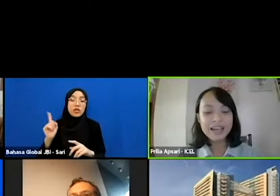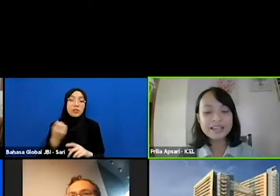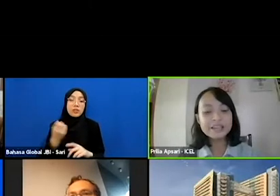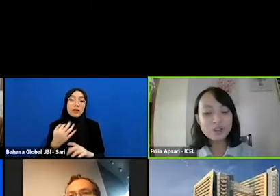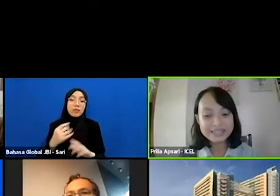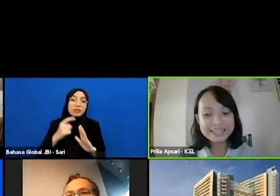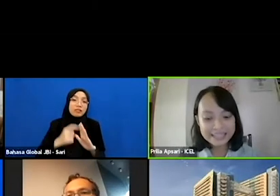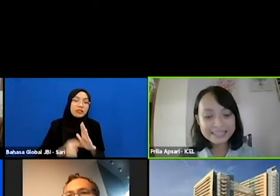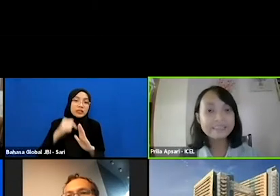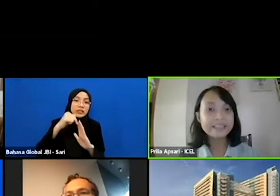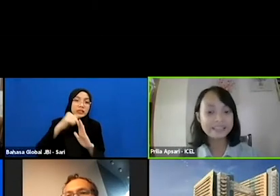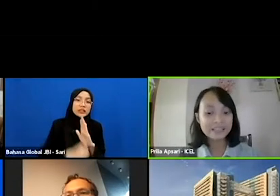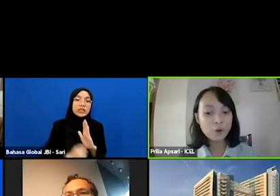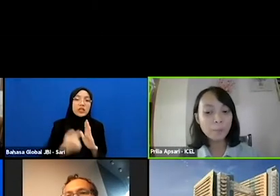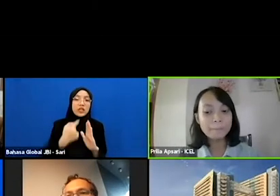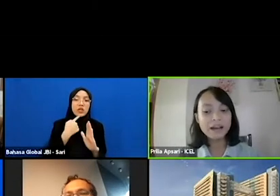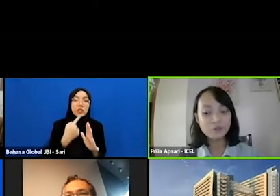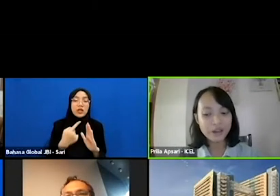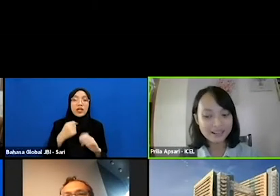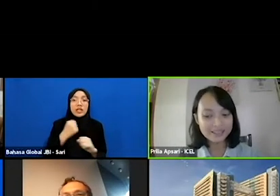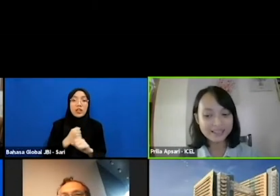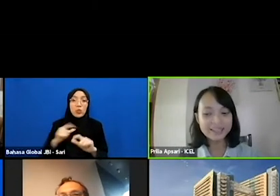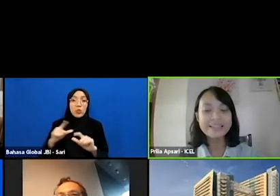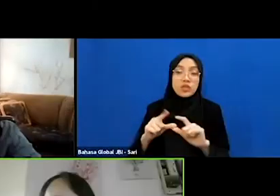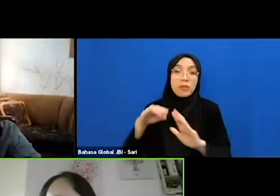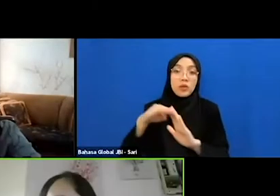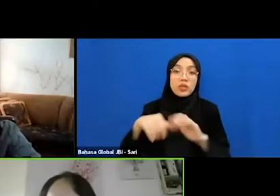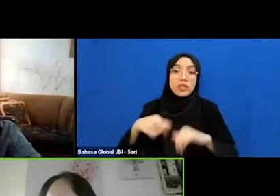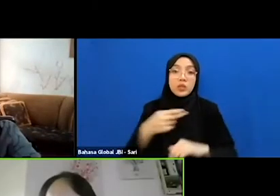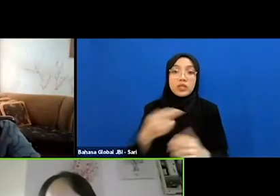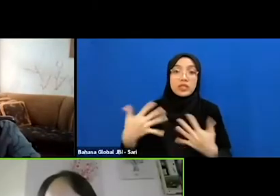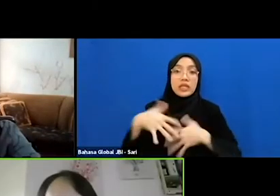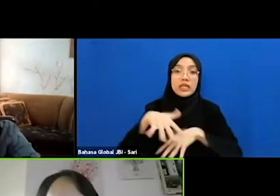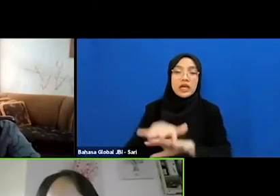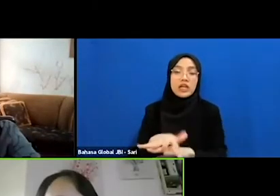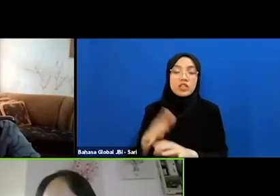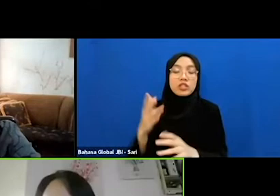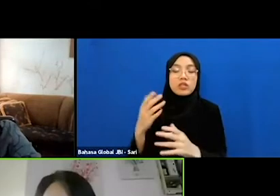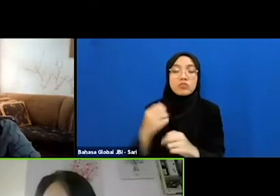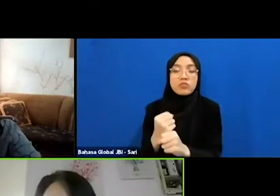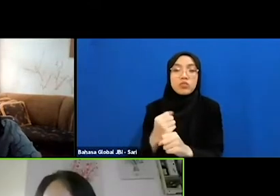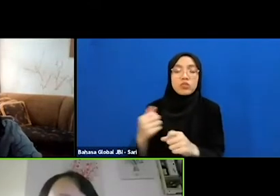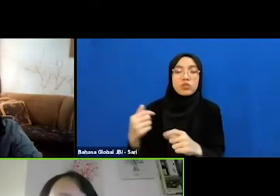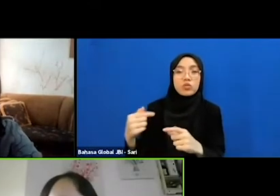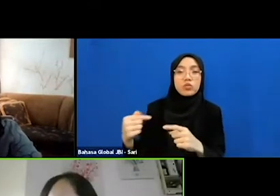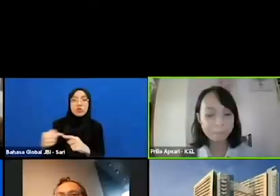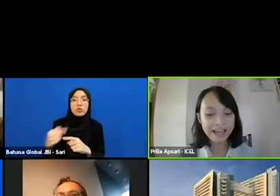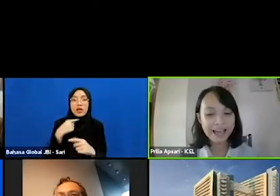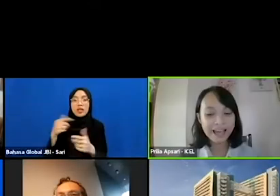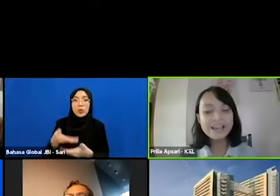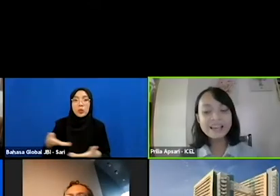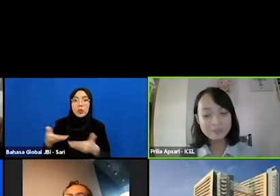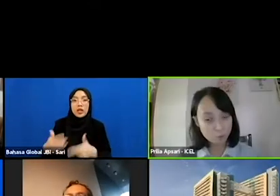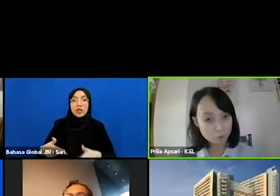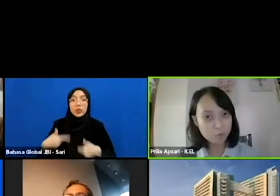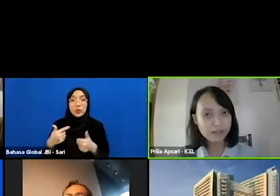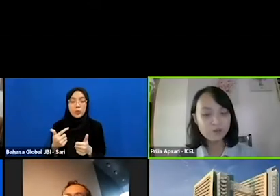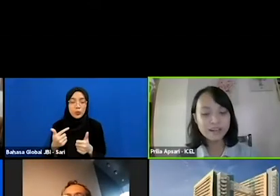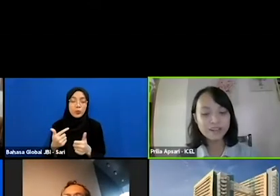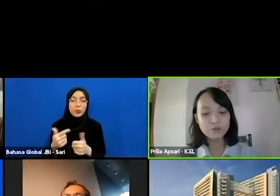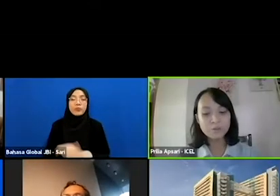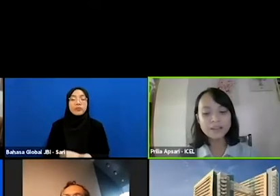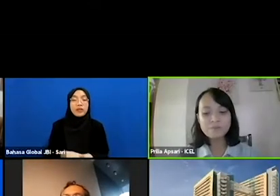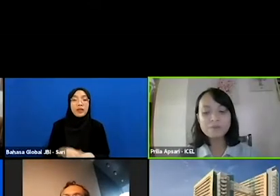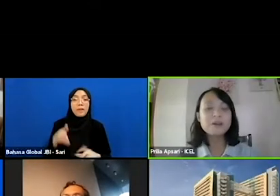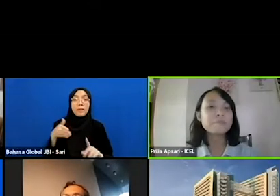dan di Indonesia sendiri saat ini norma pengaturannya terintegrasi pada pengaturan terkait lingkungan hidup yakni untuk LH UU